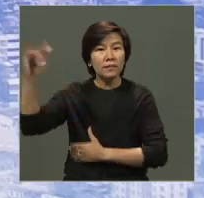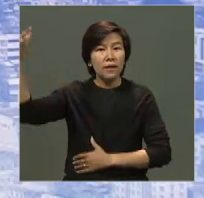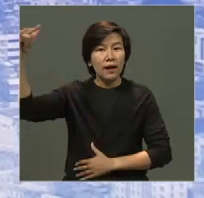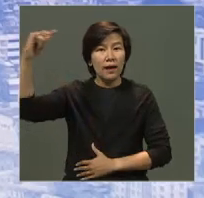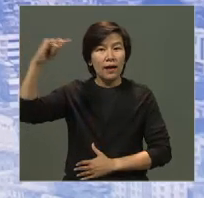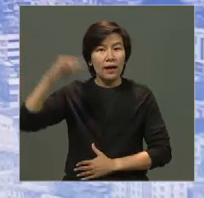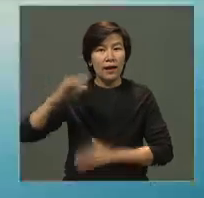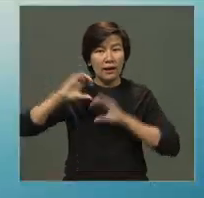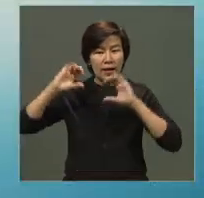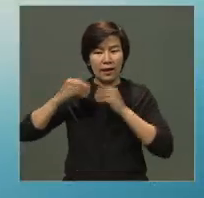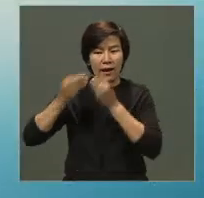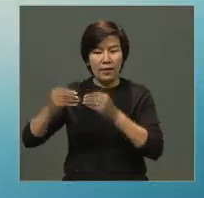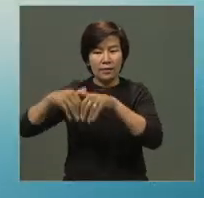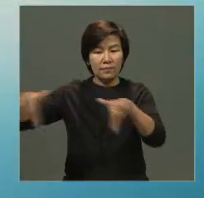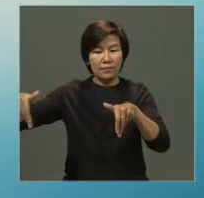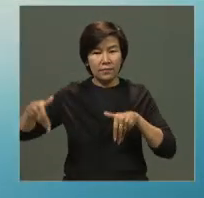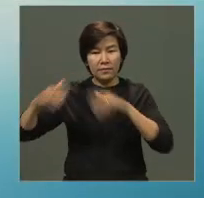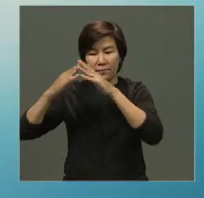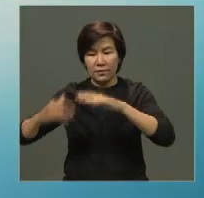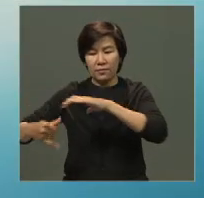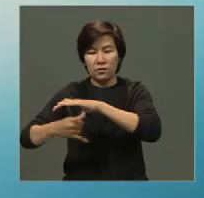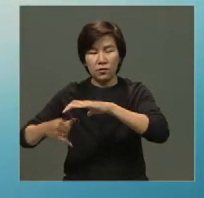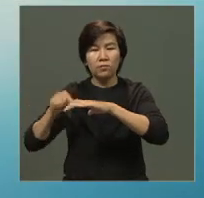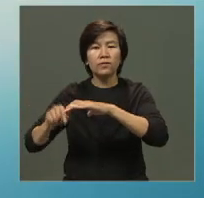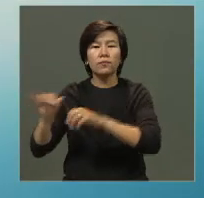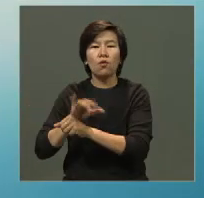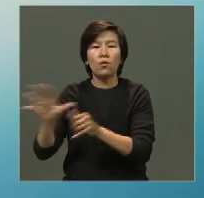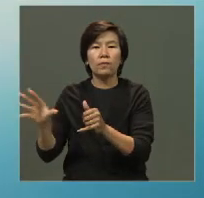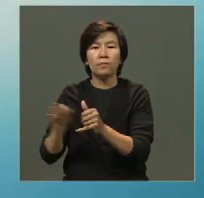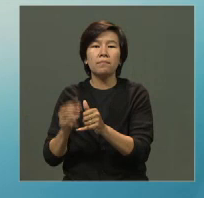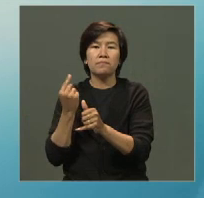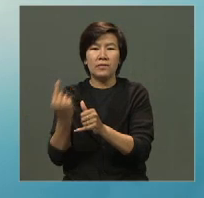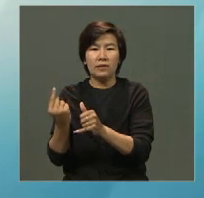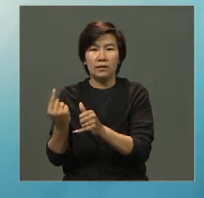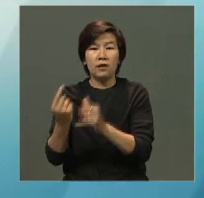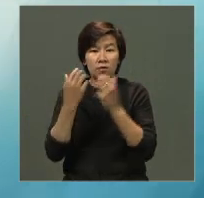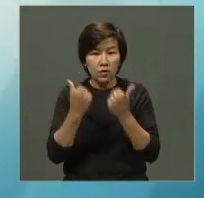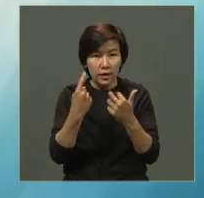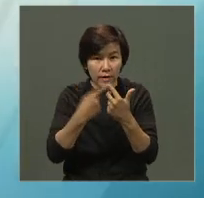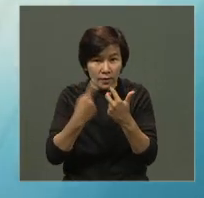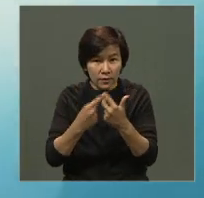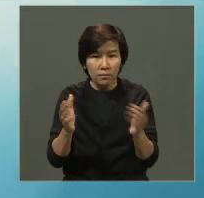รายมาจากสถานที่กับการที่รัฐจัดให้นะครับ1รายในวันนี้นะครับทำให้ตัวเลขรวมเป็น3,000 57